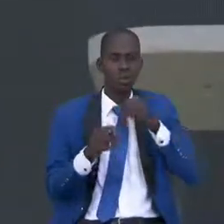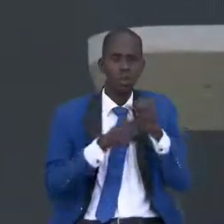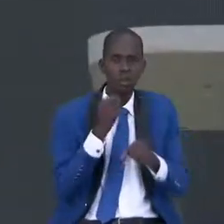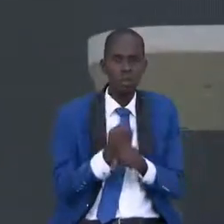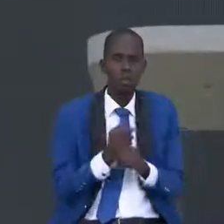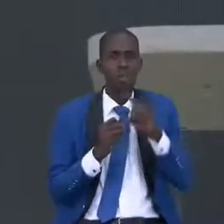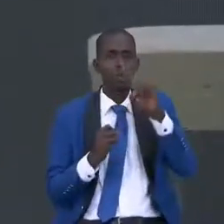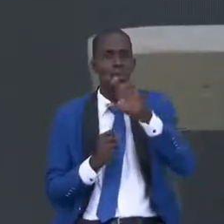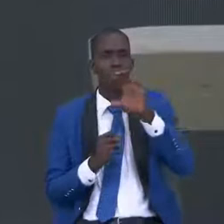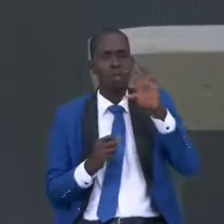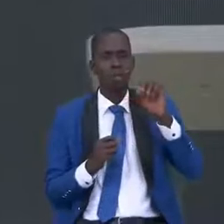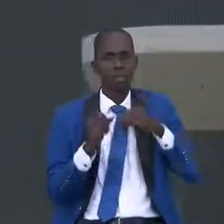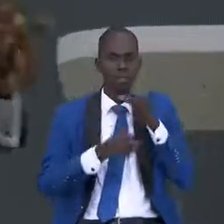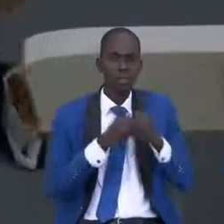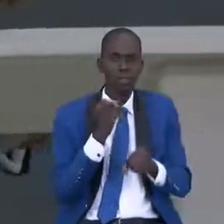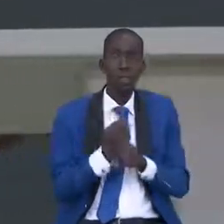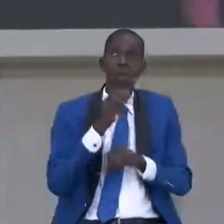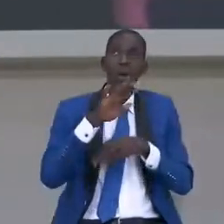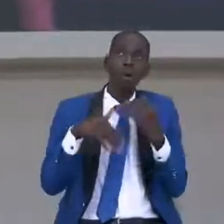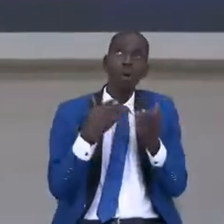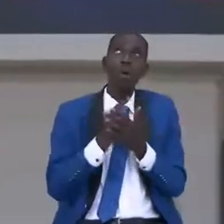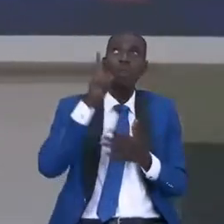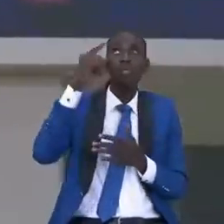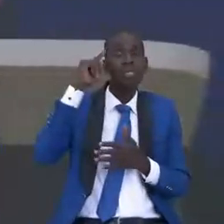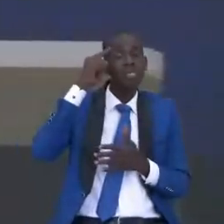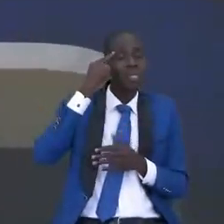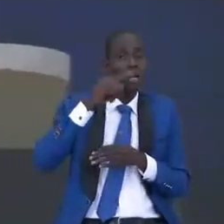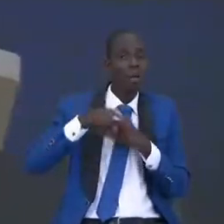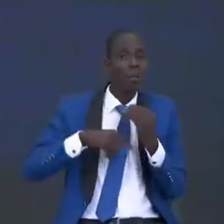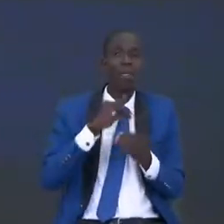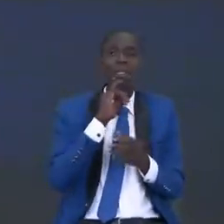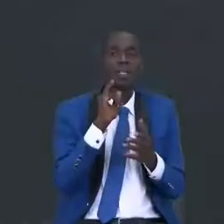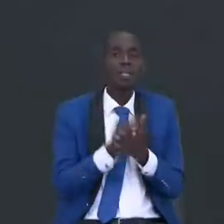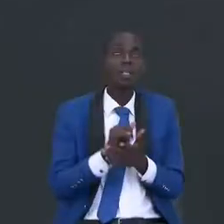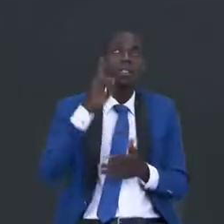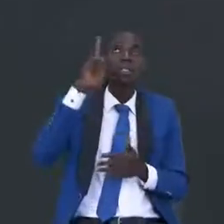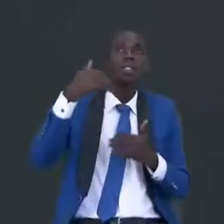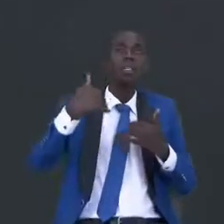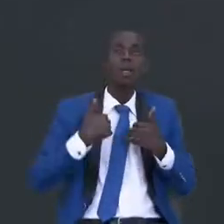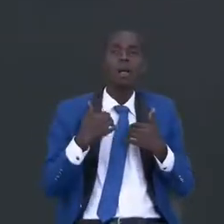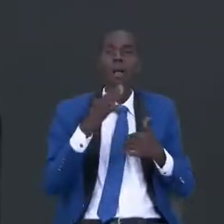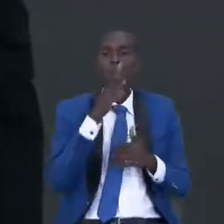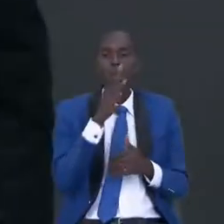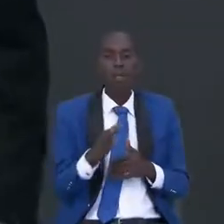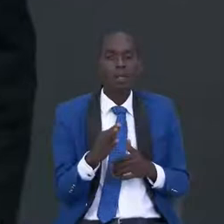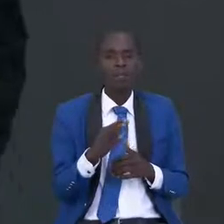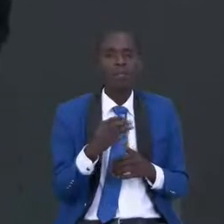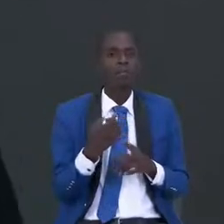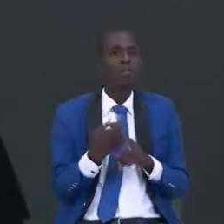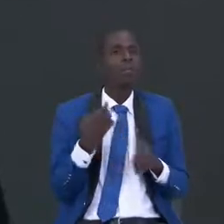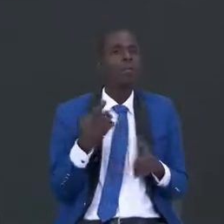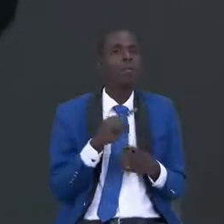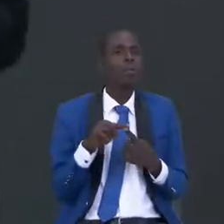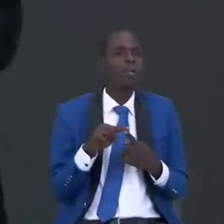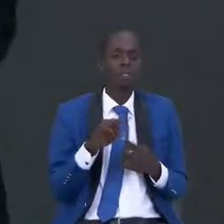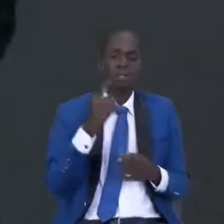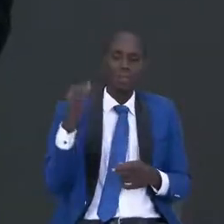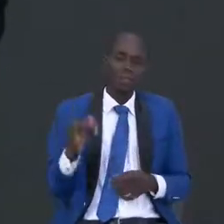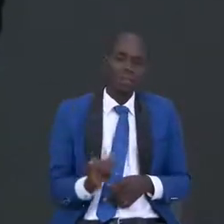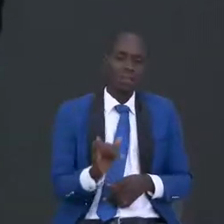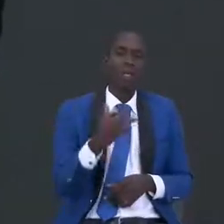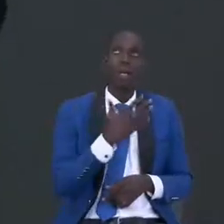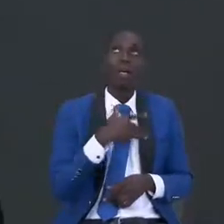Tout ce à quoi il pense, c'est qu'il était depuis toute l'éternité. Et il est avec